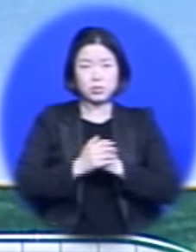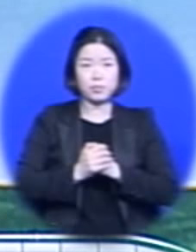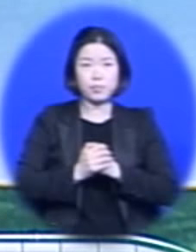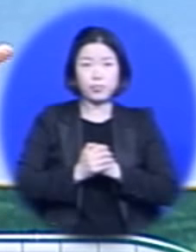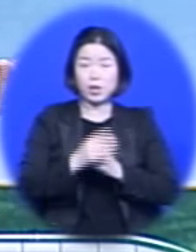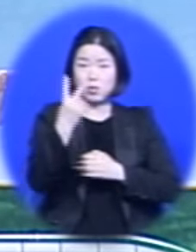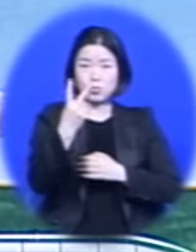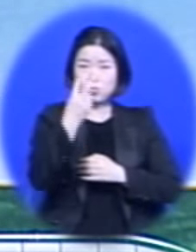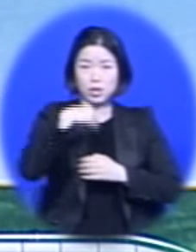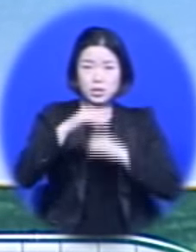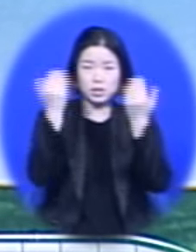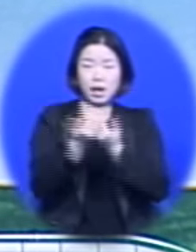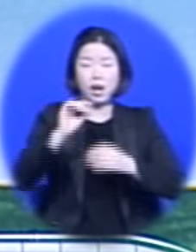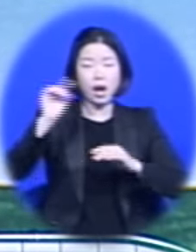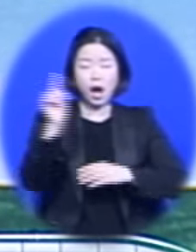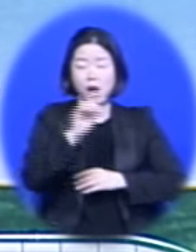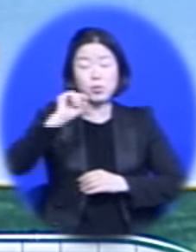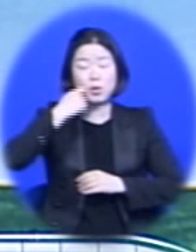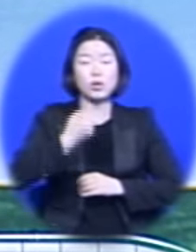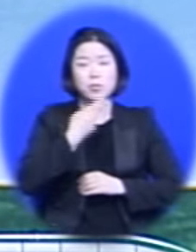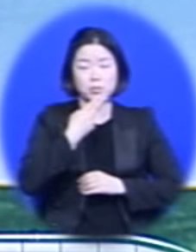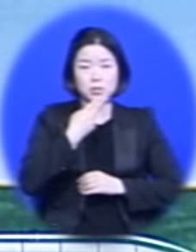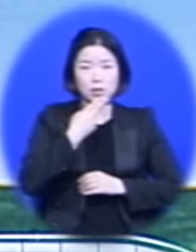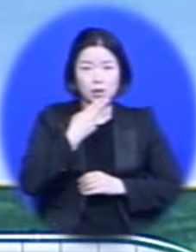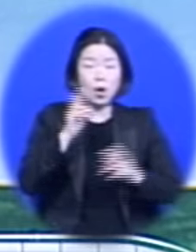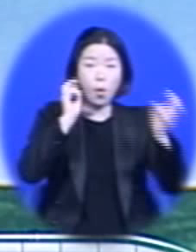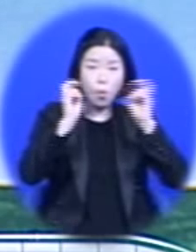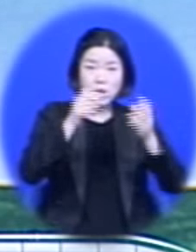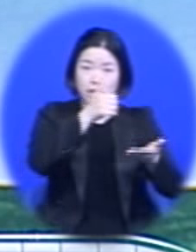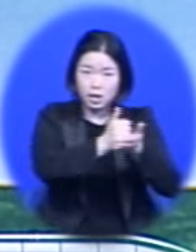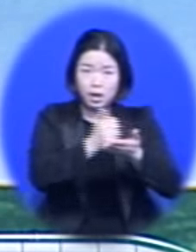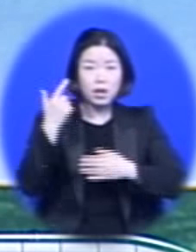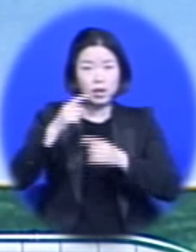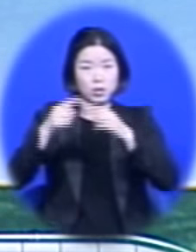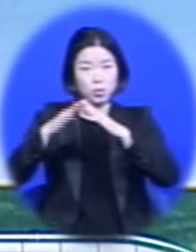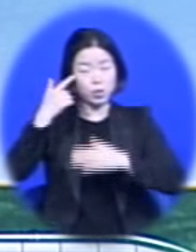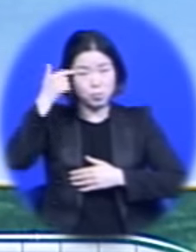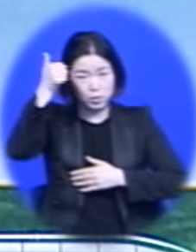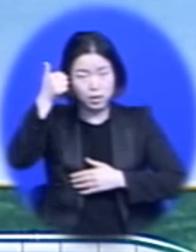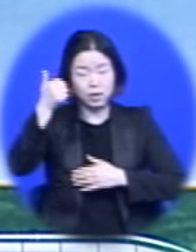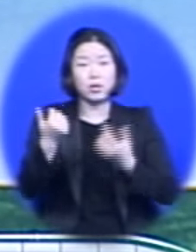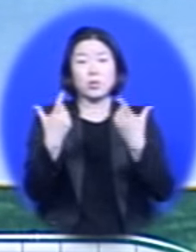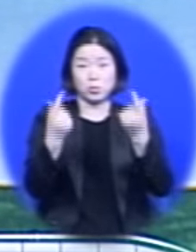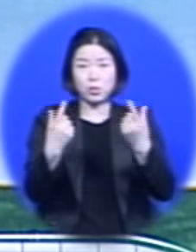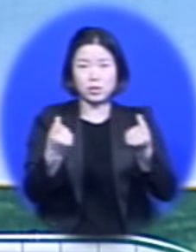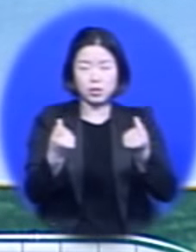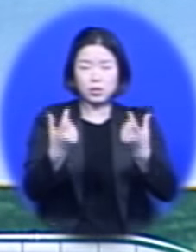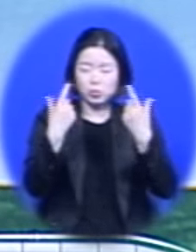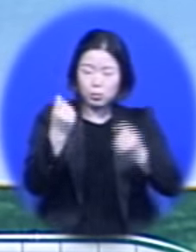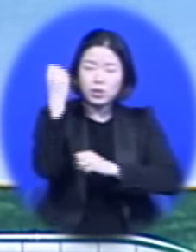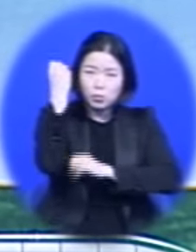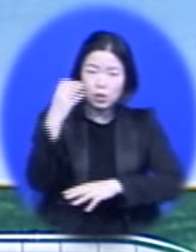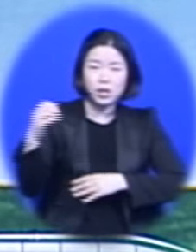두 가지 다 아무런 어려움이 없대요. 회사 CEO나 교회 목사나. 왜? 똑같은 원리로 하니까, 똑같은